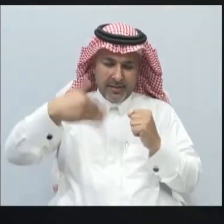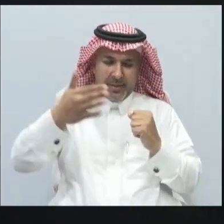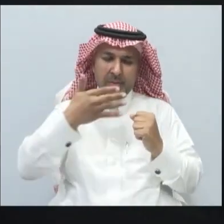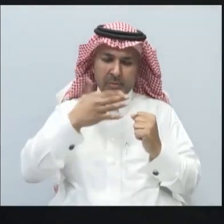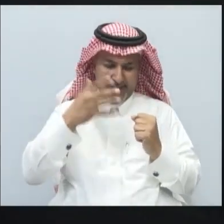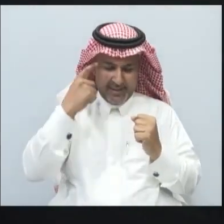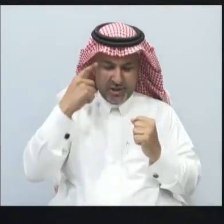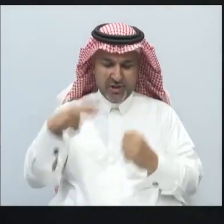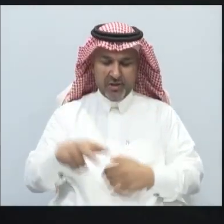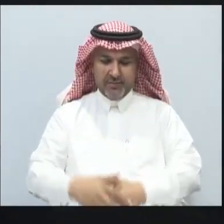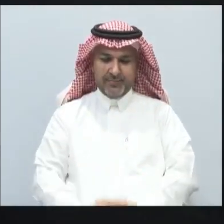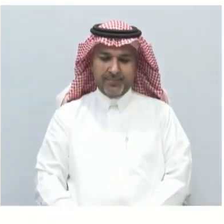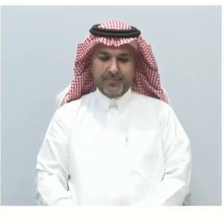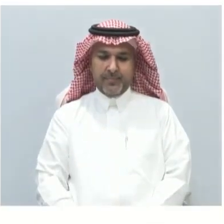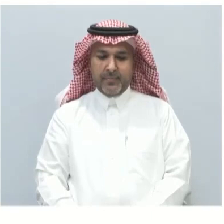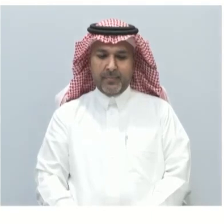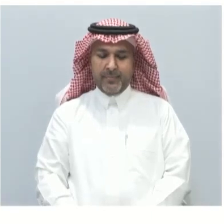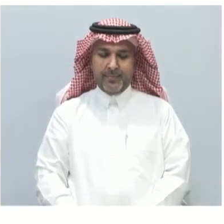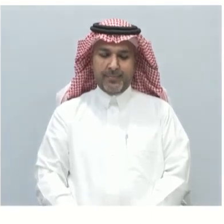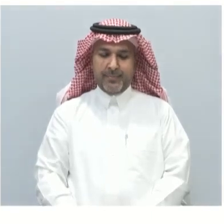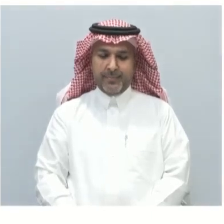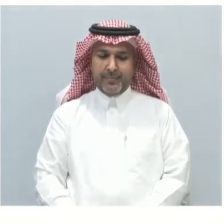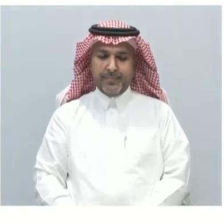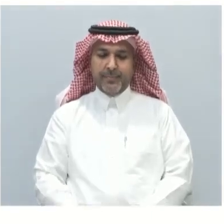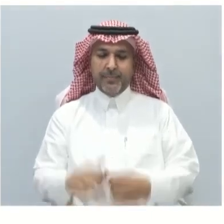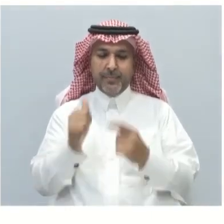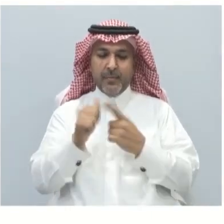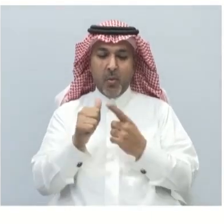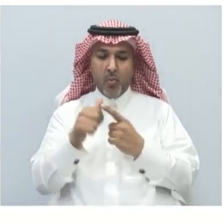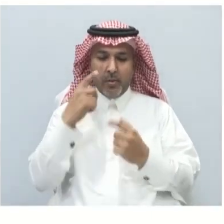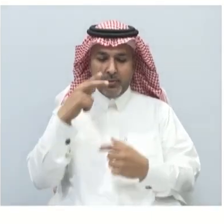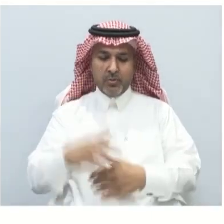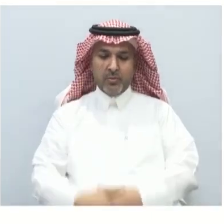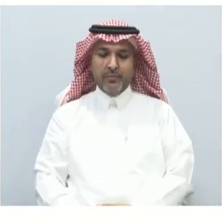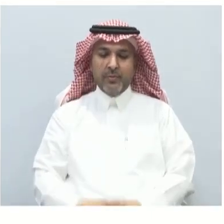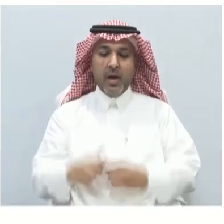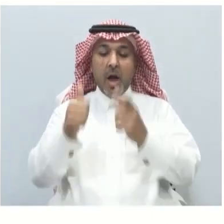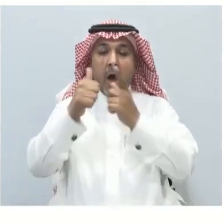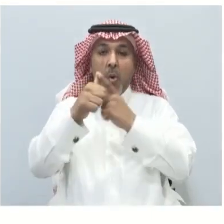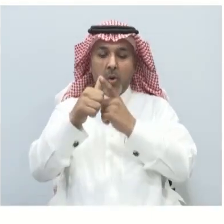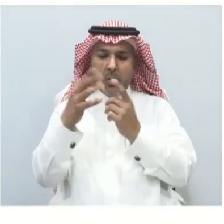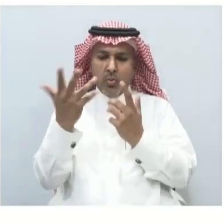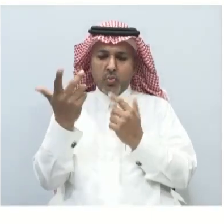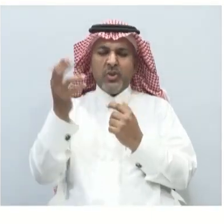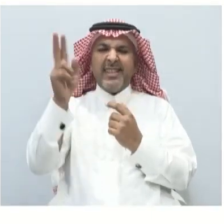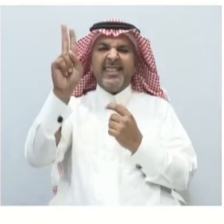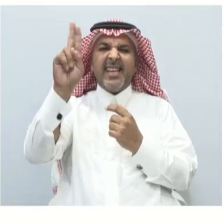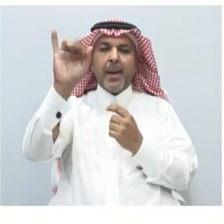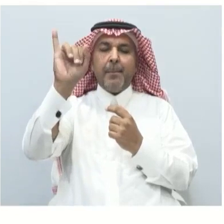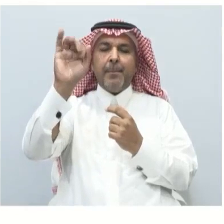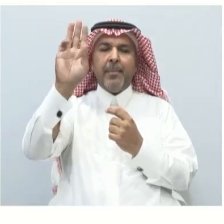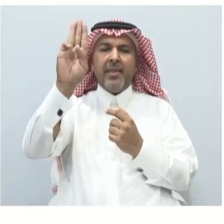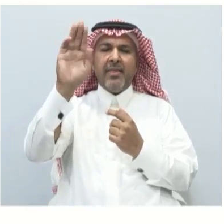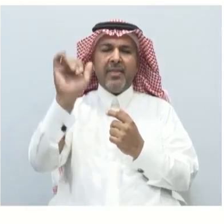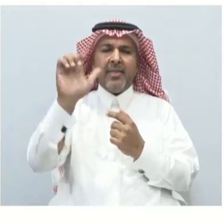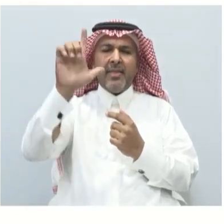متابعه طيبه دعونا نتعرف على محاور الدرس ابتداء طبعا المحور الاول حنتكلم عن تمثيل داله الاسيه